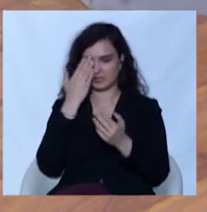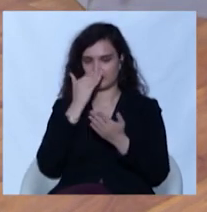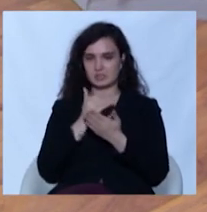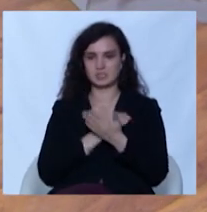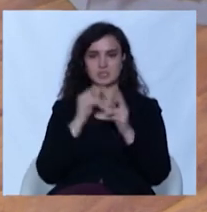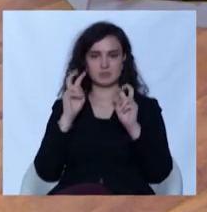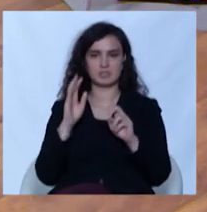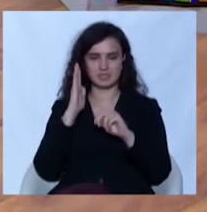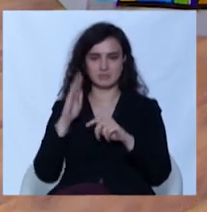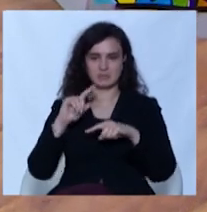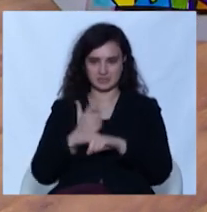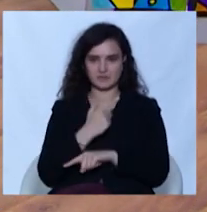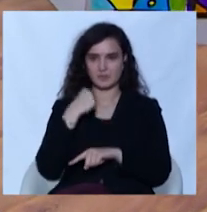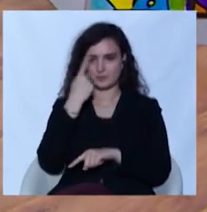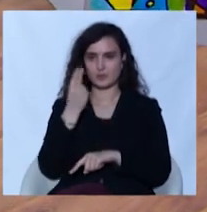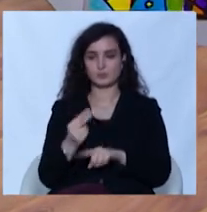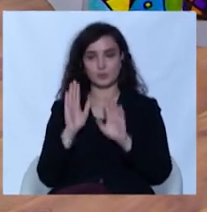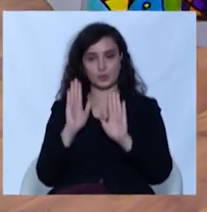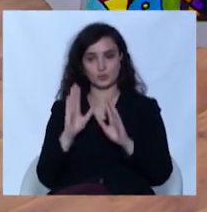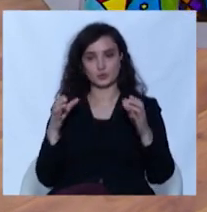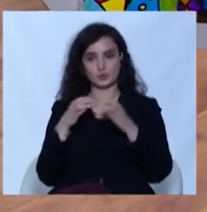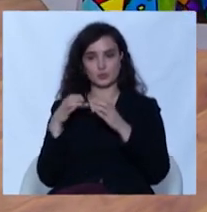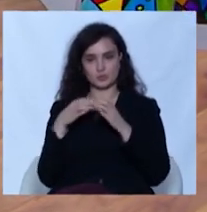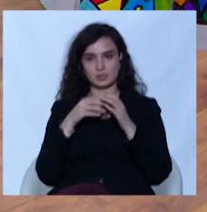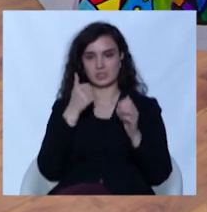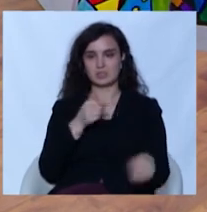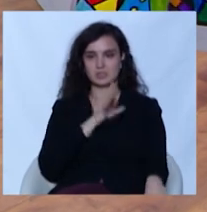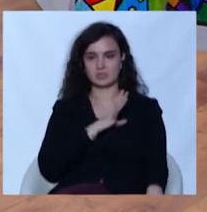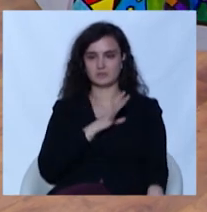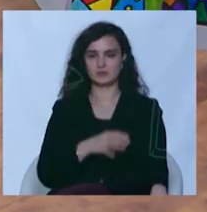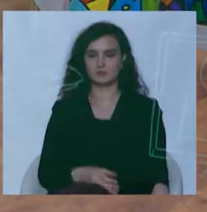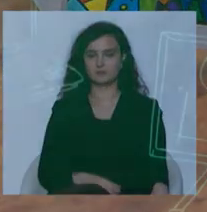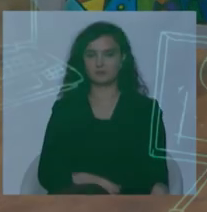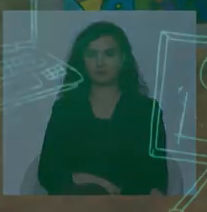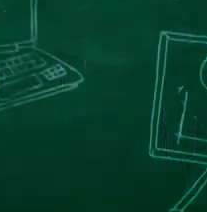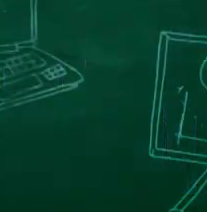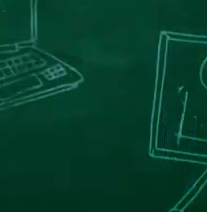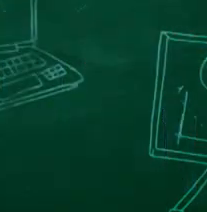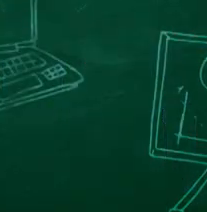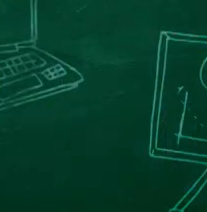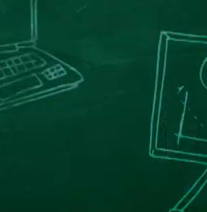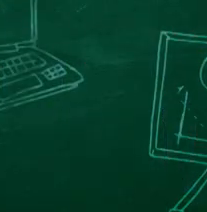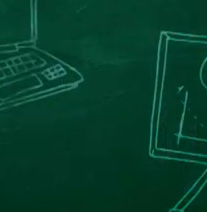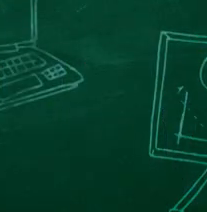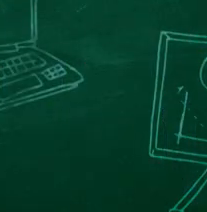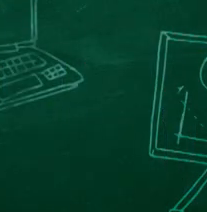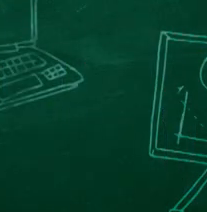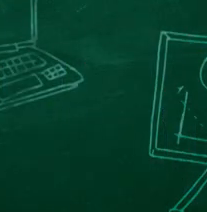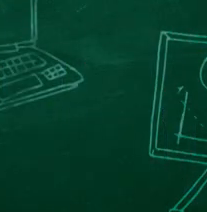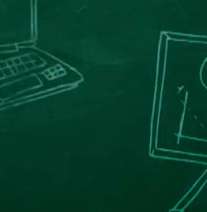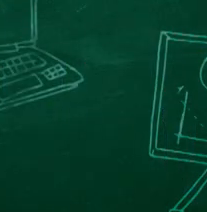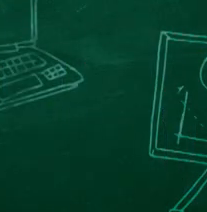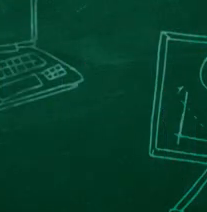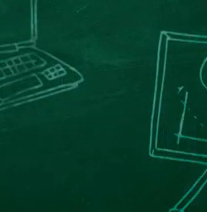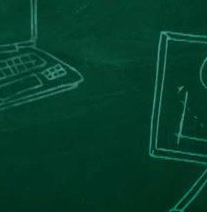გაკვეთილის თემა იქნება ისევ პორტრეტი, ოღონდ ჯგუფური. კარგად იყავით. Thank you.